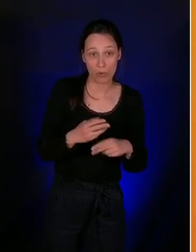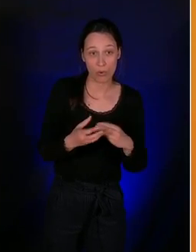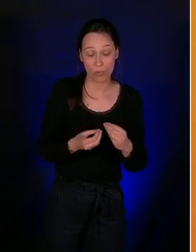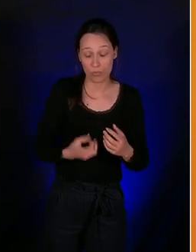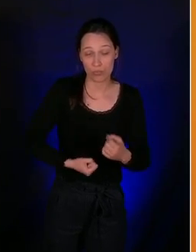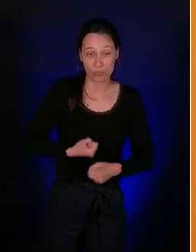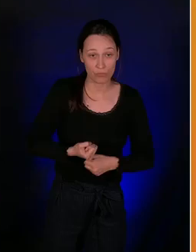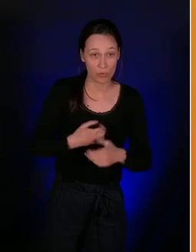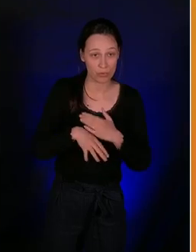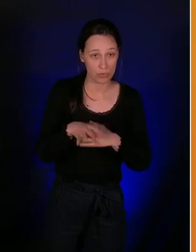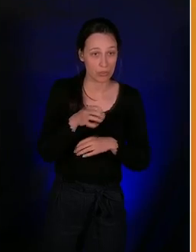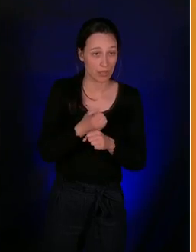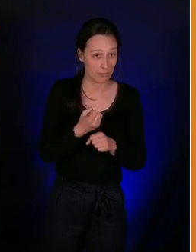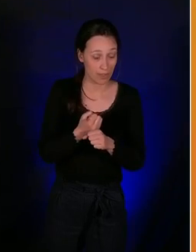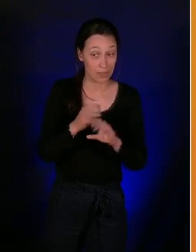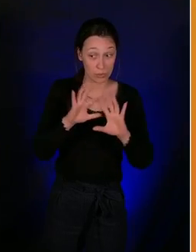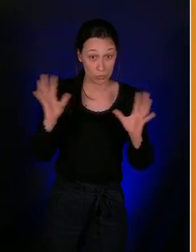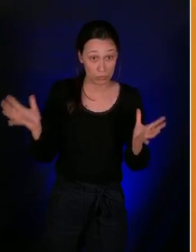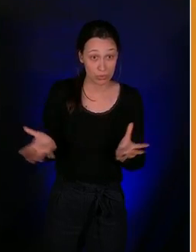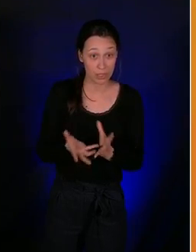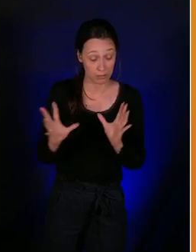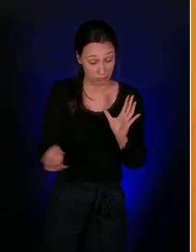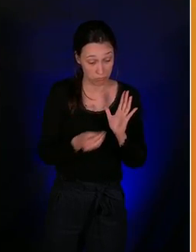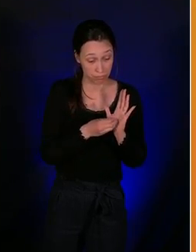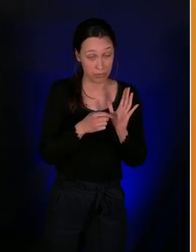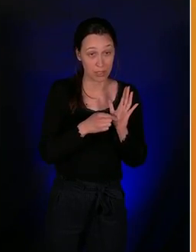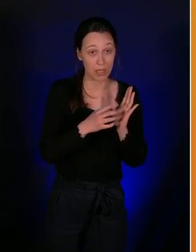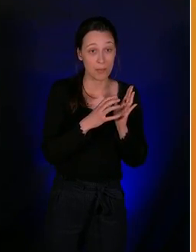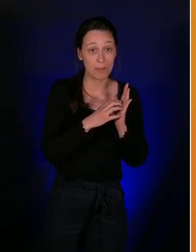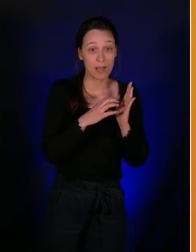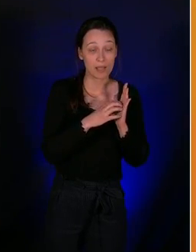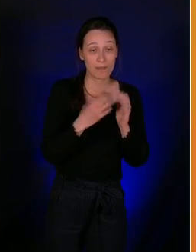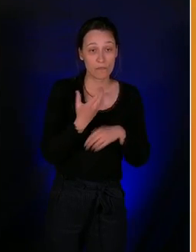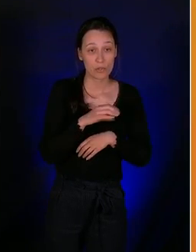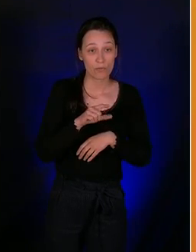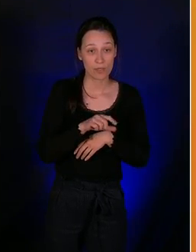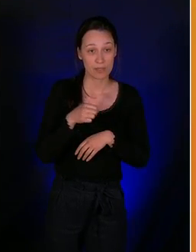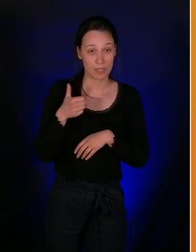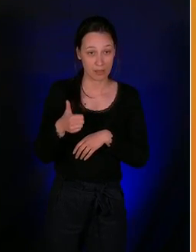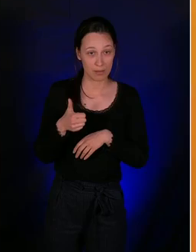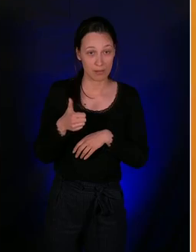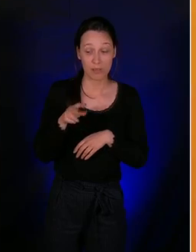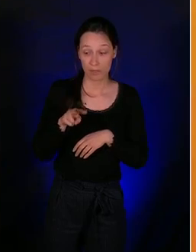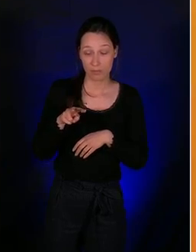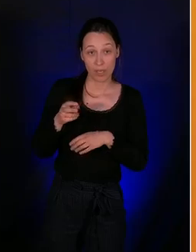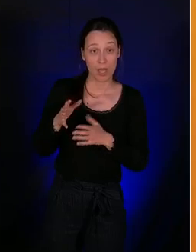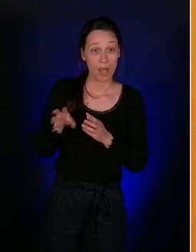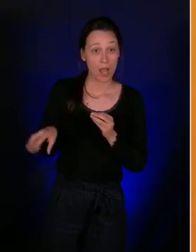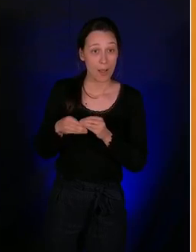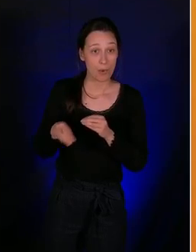c'est le paragraphe 61, a été aussi fortement enrichi par les amendements